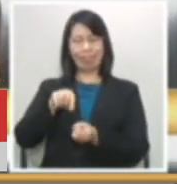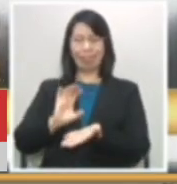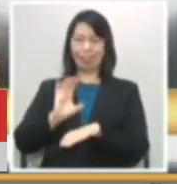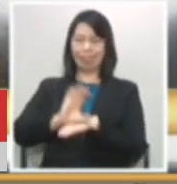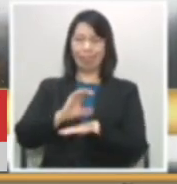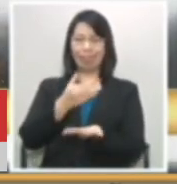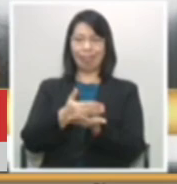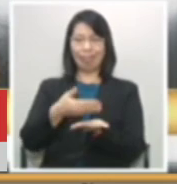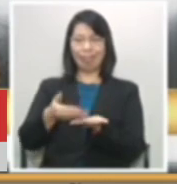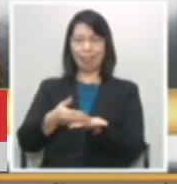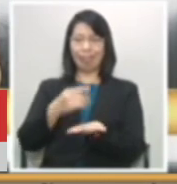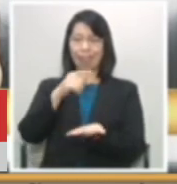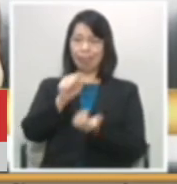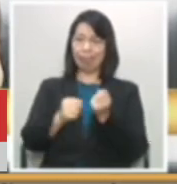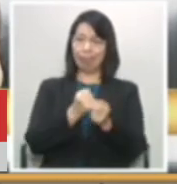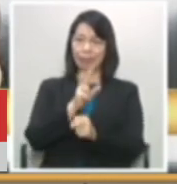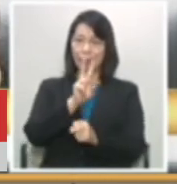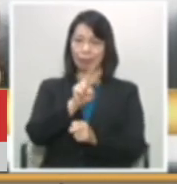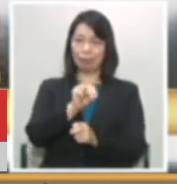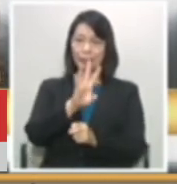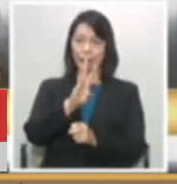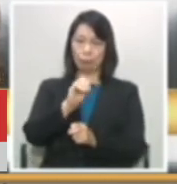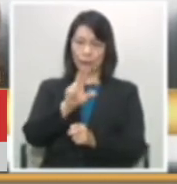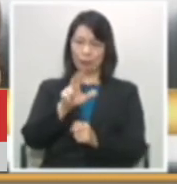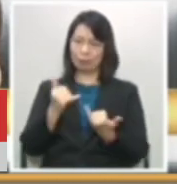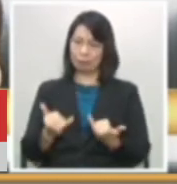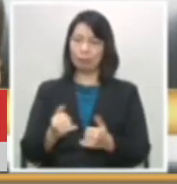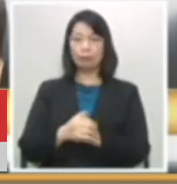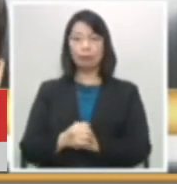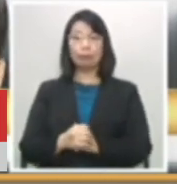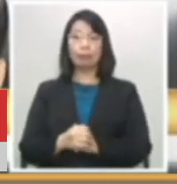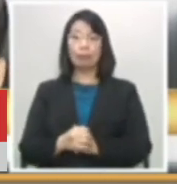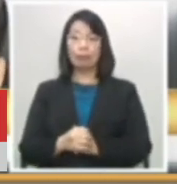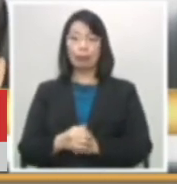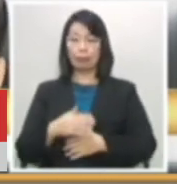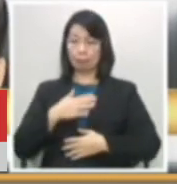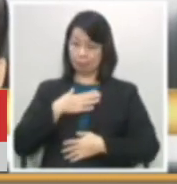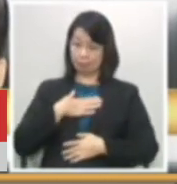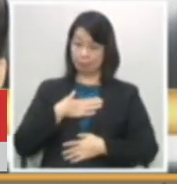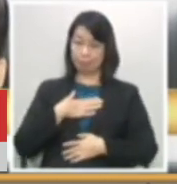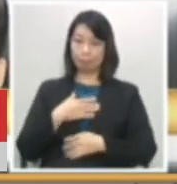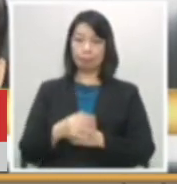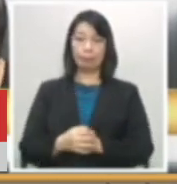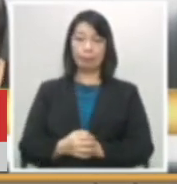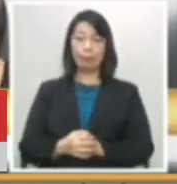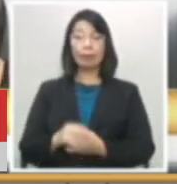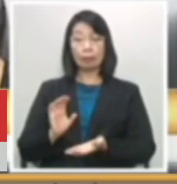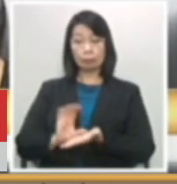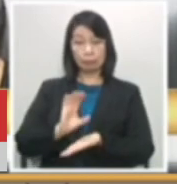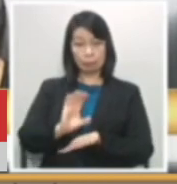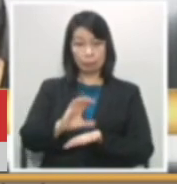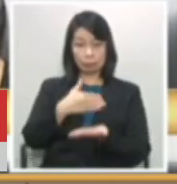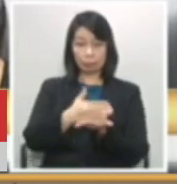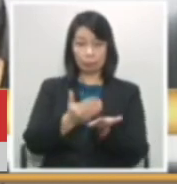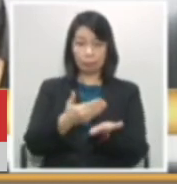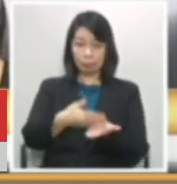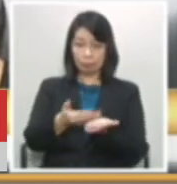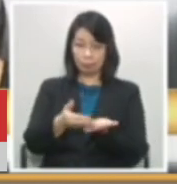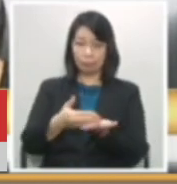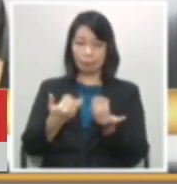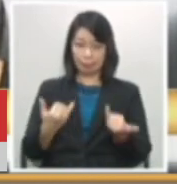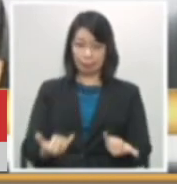นี้ได้นอกจากนี้ค่ะแผนการจัดทำงบประมาณรายจ่ายประจำปี 2563